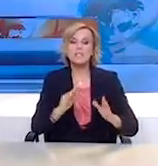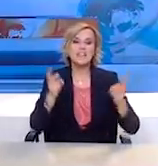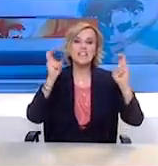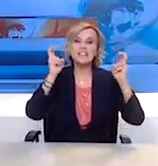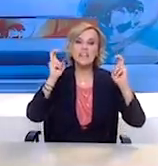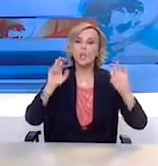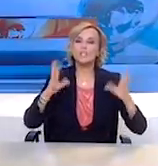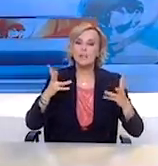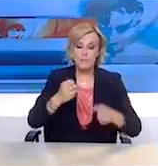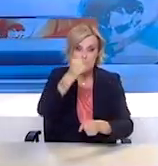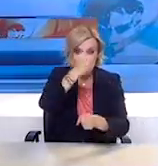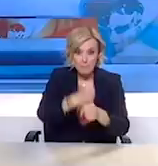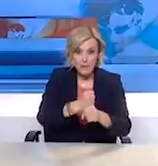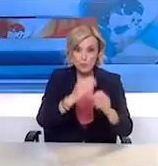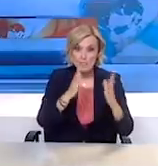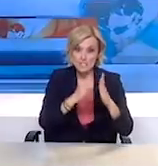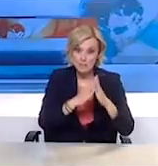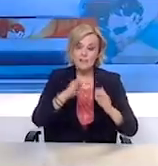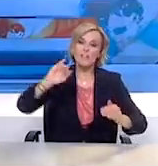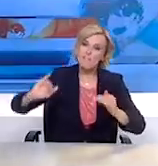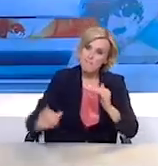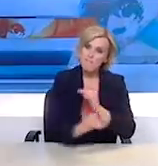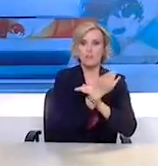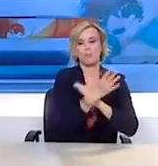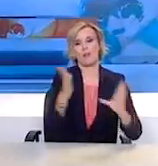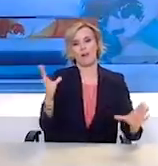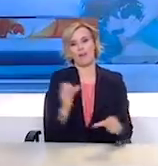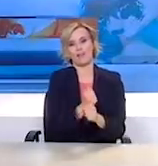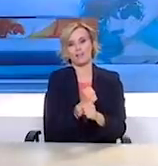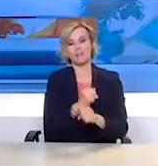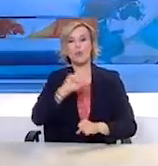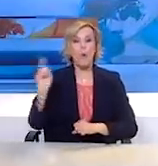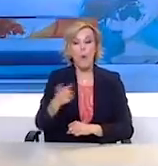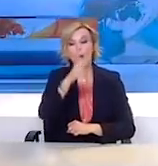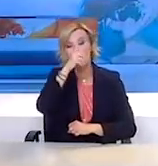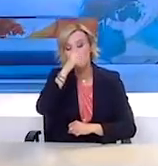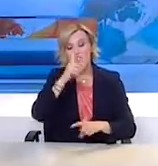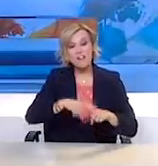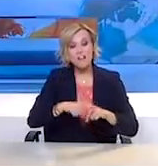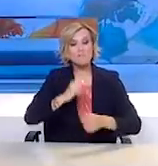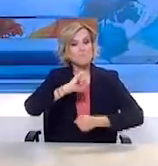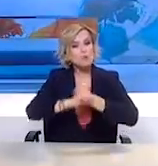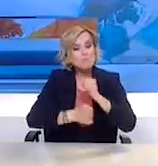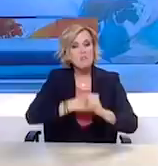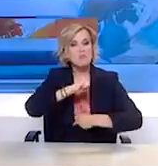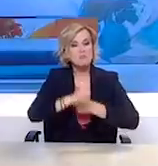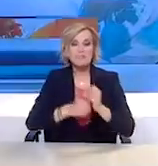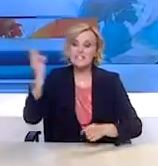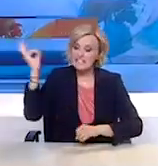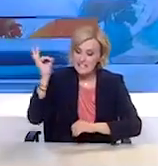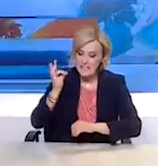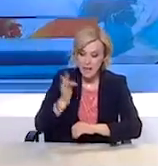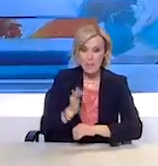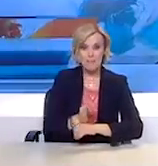βγαίνουμε νικητές». Το νέο μας βίντεο για όλους τους περήφανους Έλληνες που προσπαθούν με συνέπεια. Η πρωτόγνωρη περίοδος που διανύουμε έχει ένα